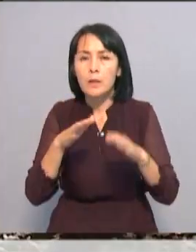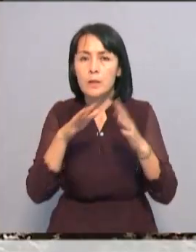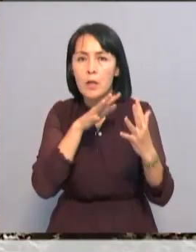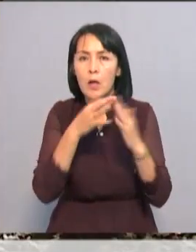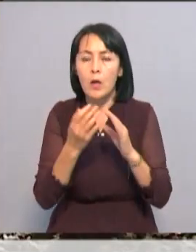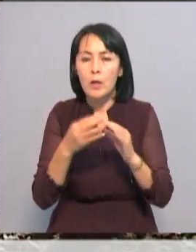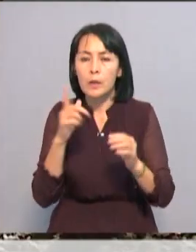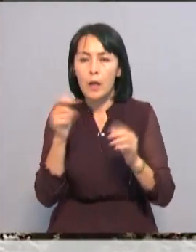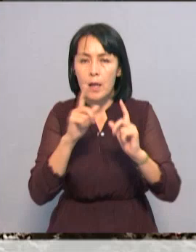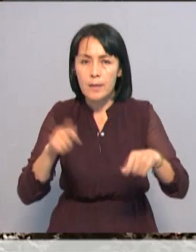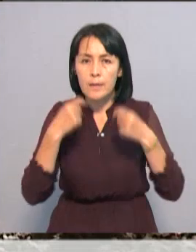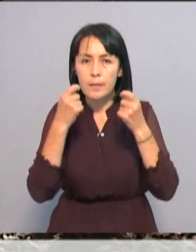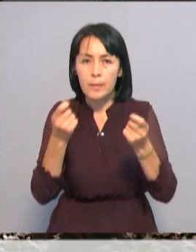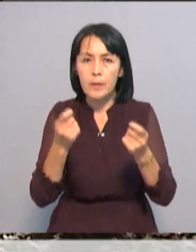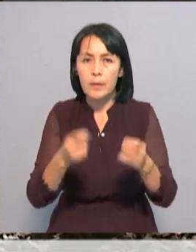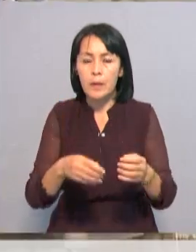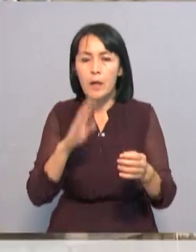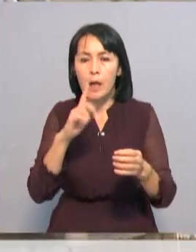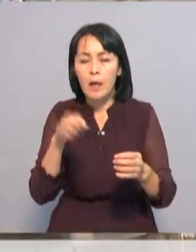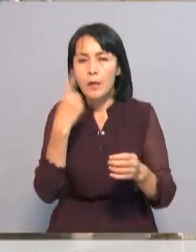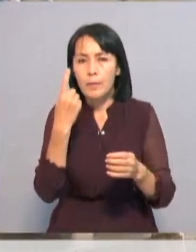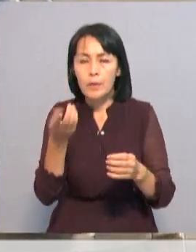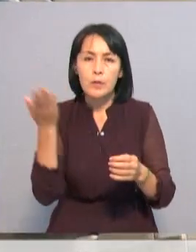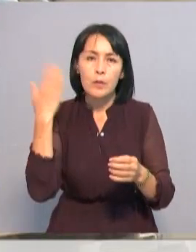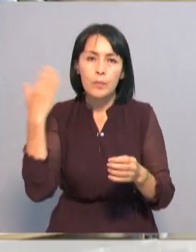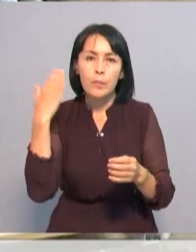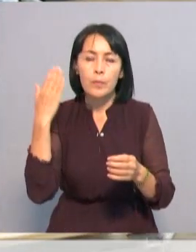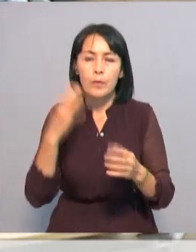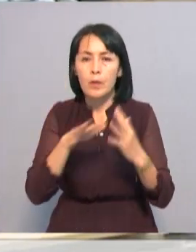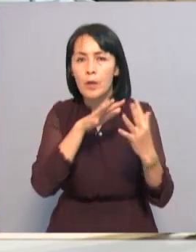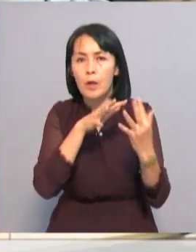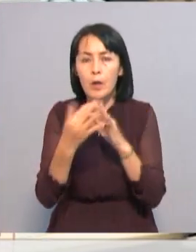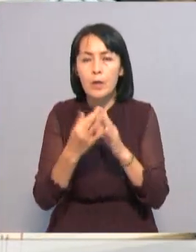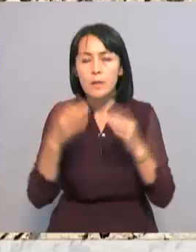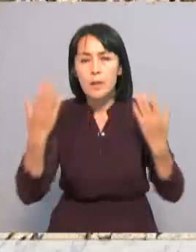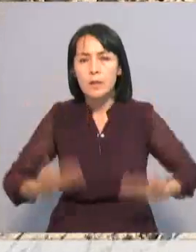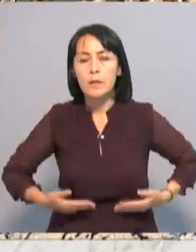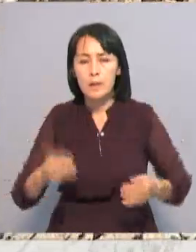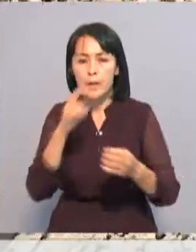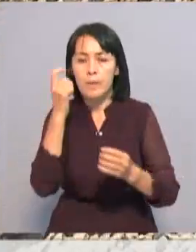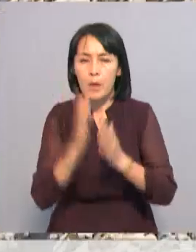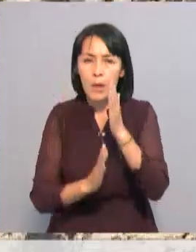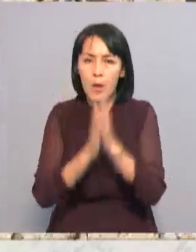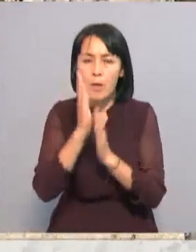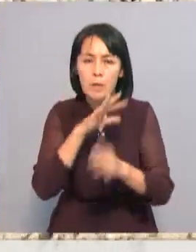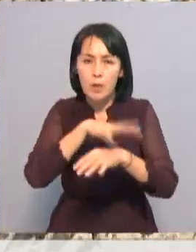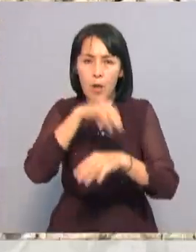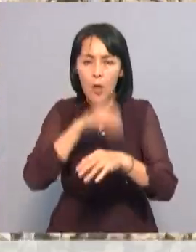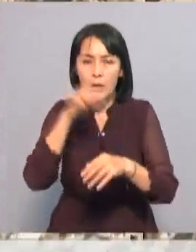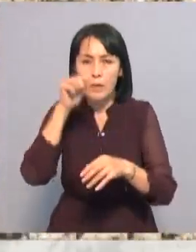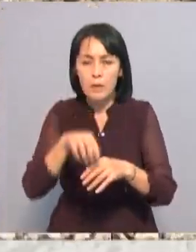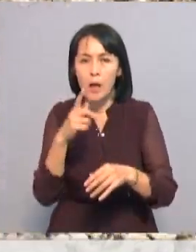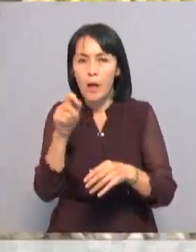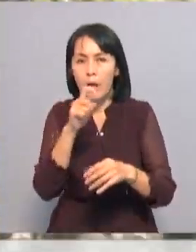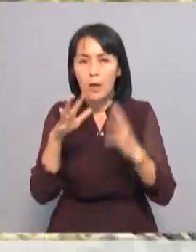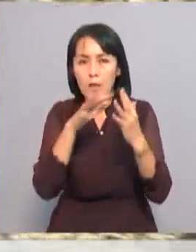получат доступ к природному газу. Каракыр – одно из первых возникших сел в районе. Когда-то здесь жили фермеры, выращивающие хлопок. С тех пор